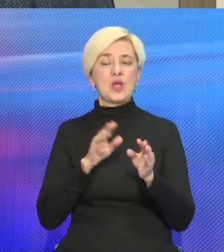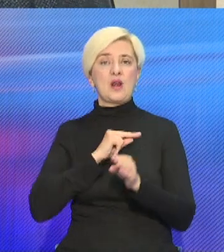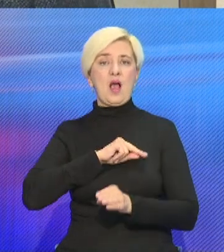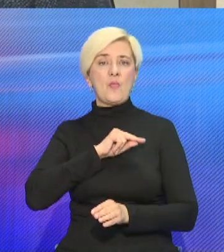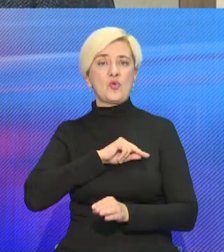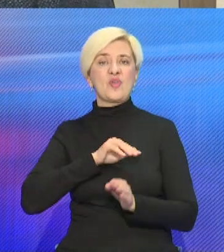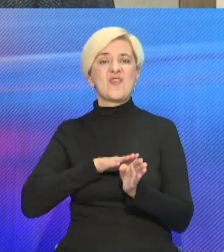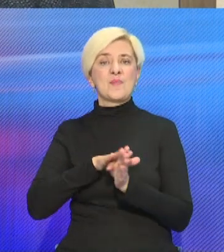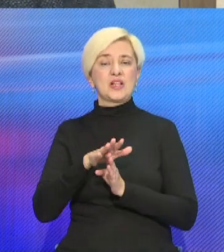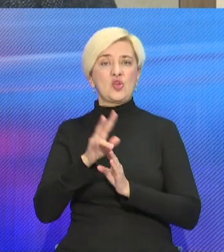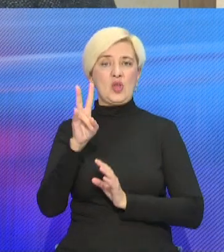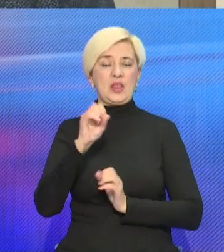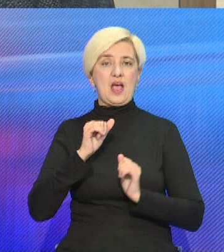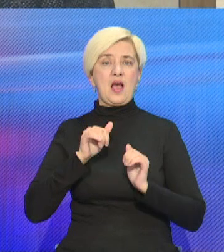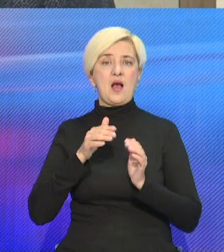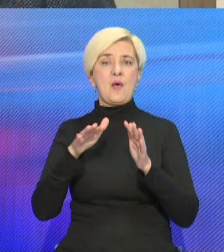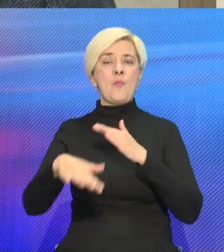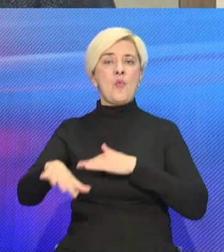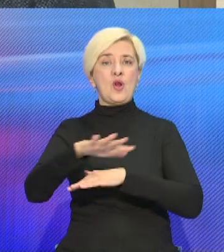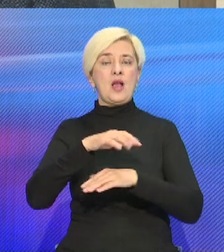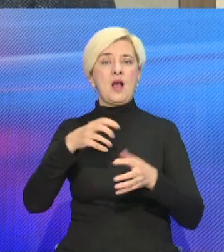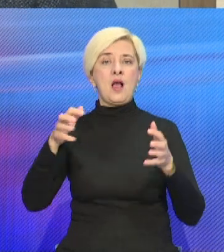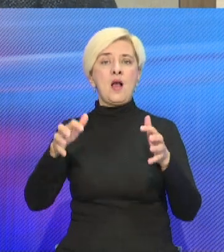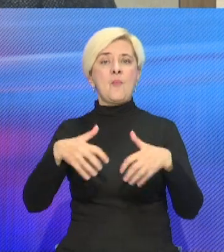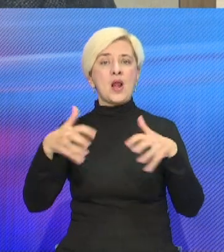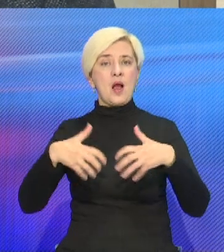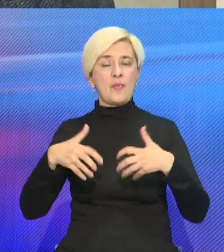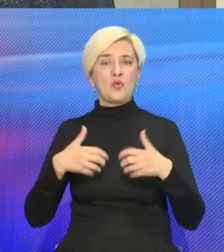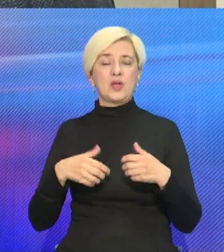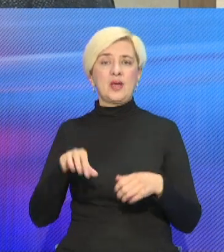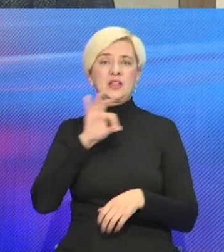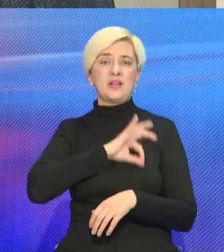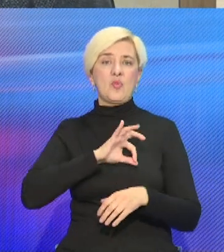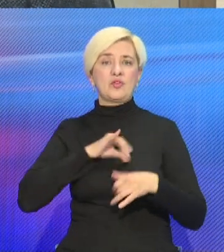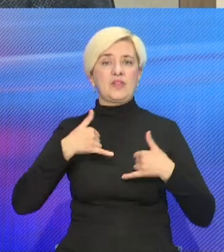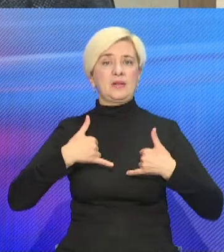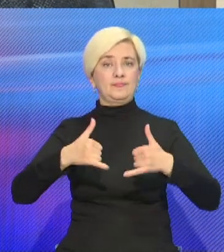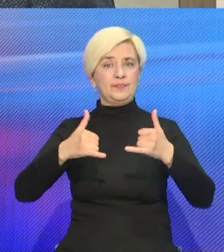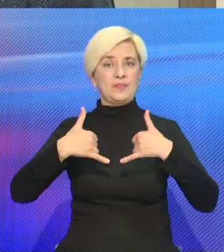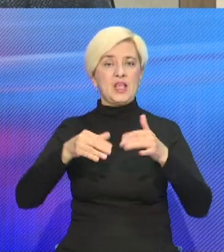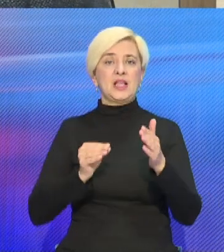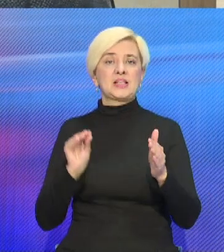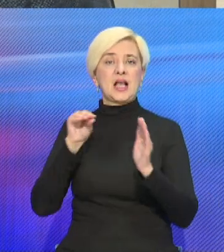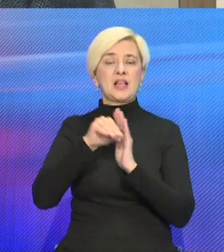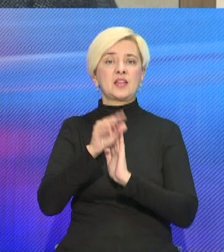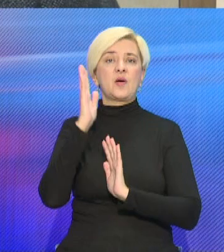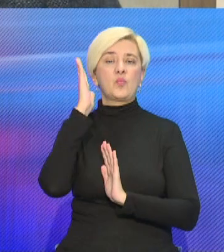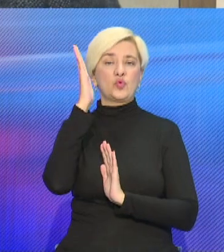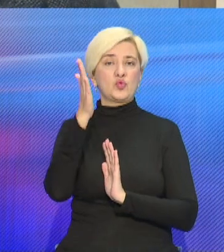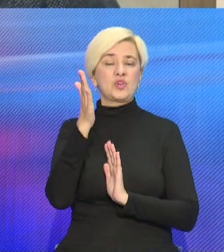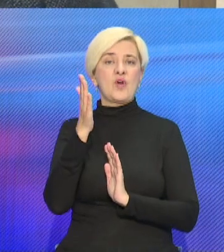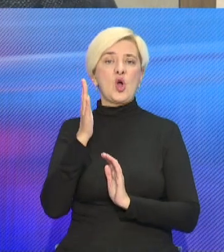на полях, прополка, применение росрегуляторов, закладка будущего урожая уже теперь.